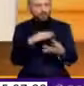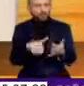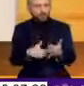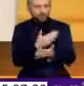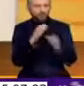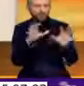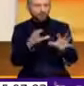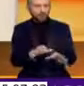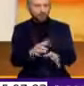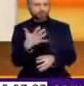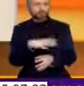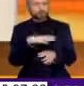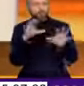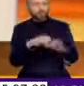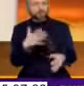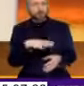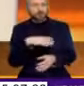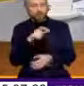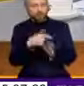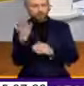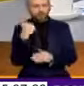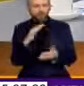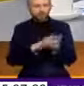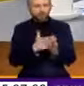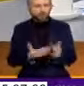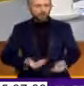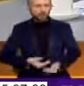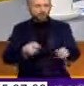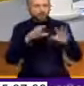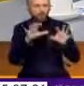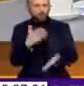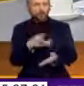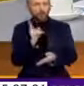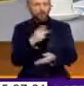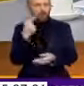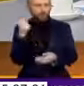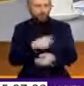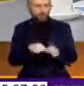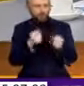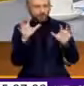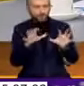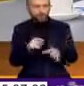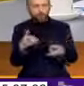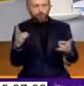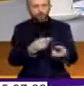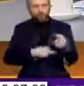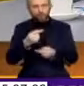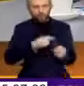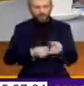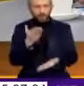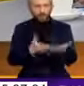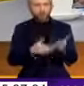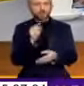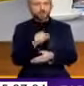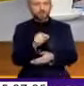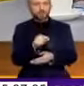відновлювати закон. От для чого існує закон? Людство колись домовилося, що воно живе по закону. Якщо хтось брутально порушив закон, його треба відновити. Якщо б